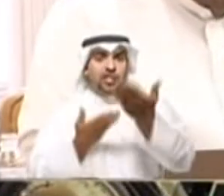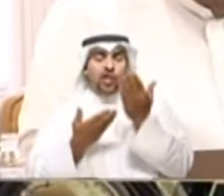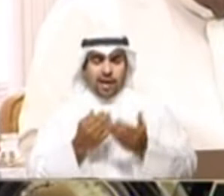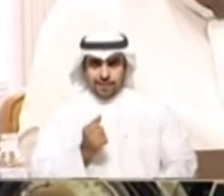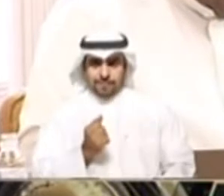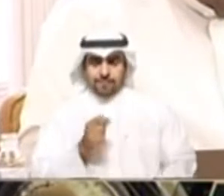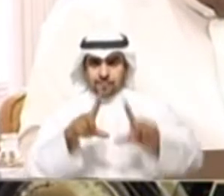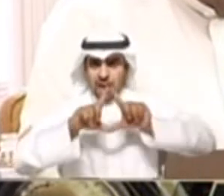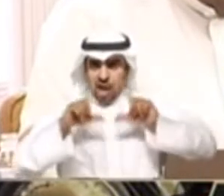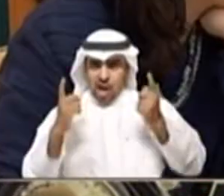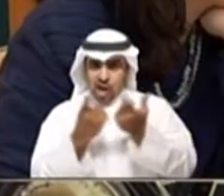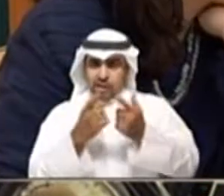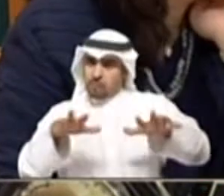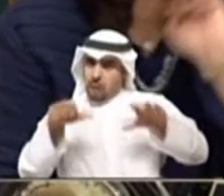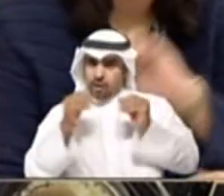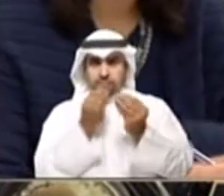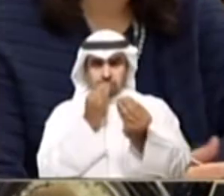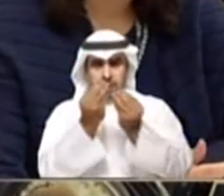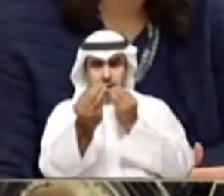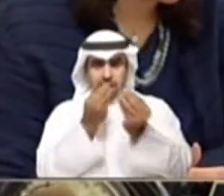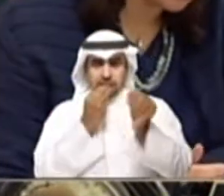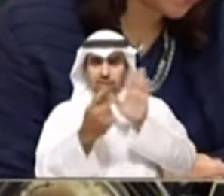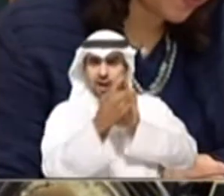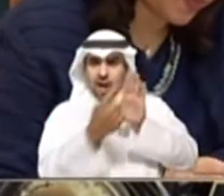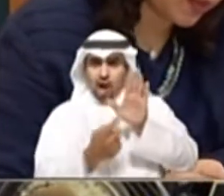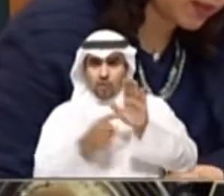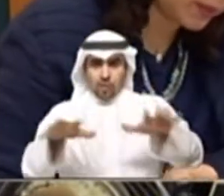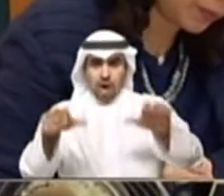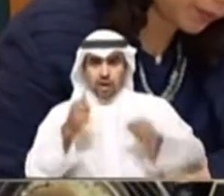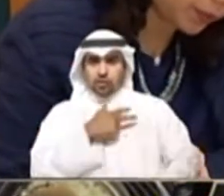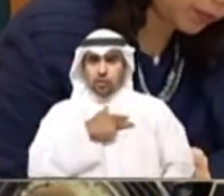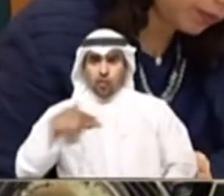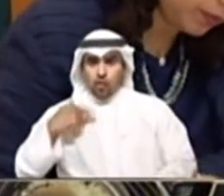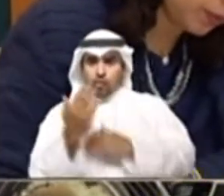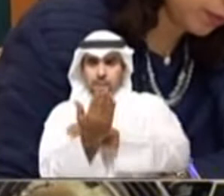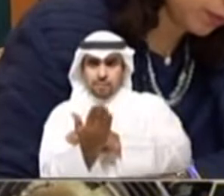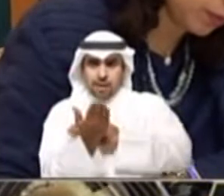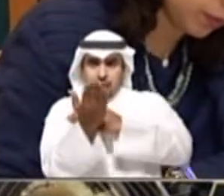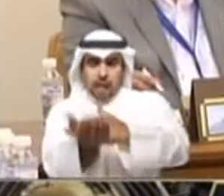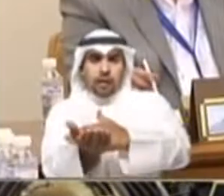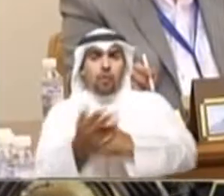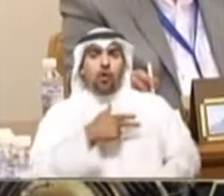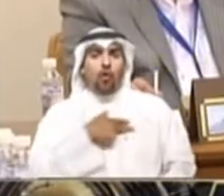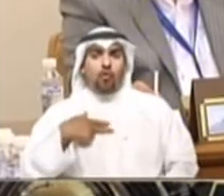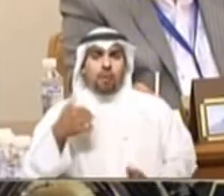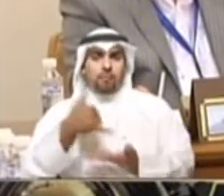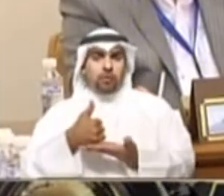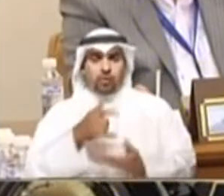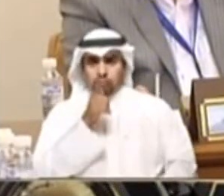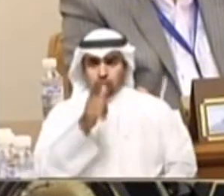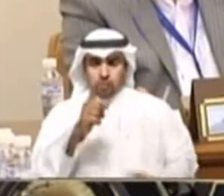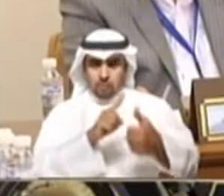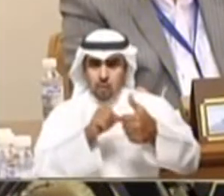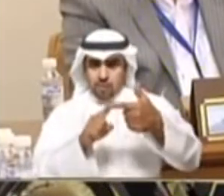بحثت عدد من المشاريع بقوانين التي تقدمت بها الحكومة إلى اللجنة، وتم إدراجها ضمن أولويات المناقشة بها في